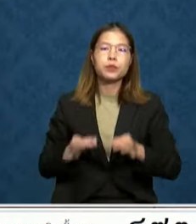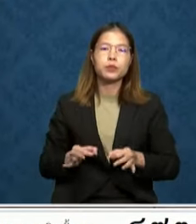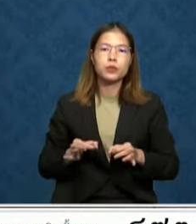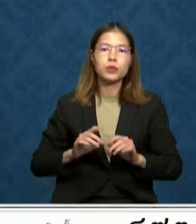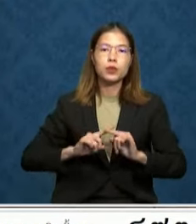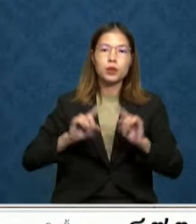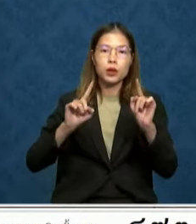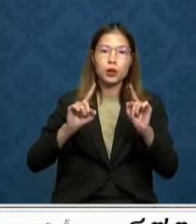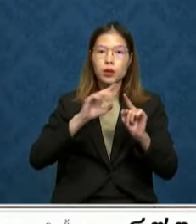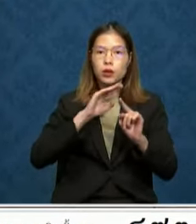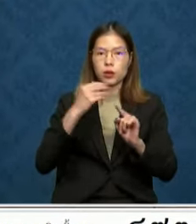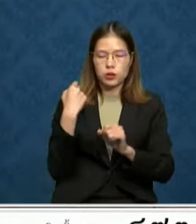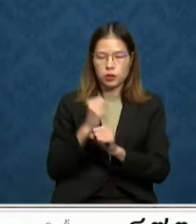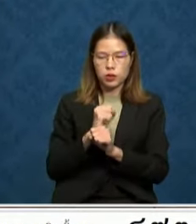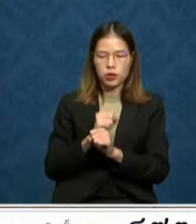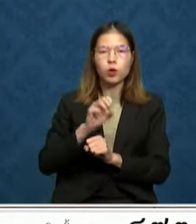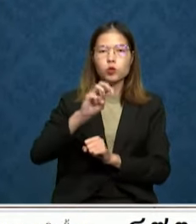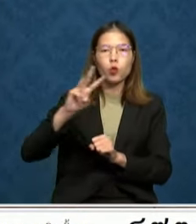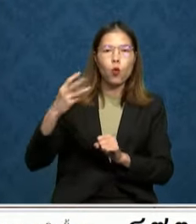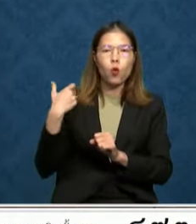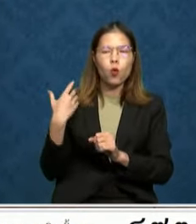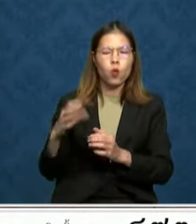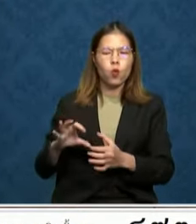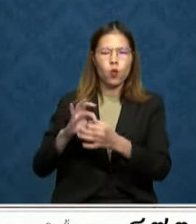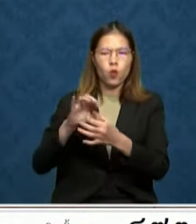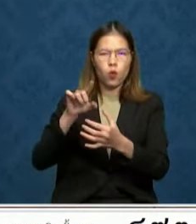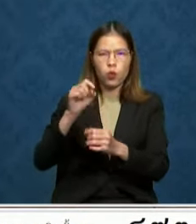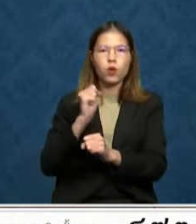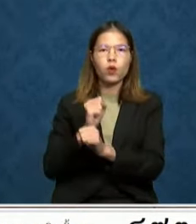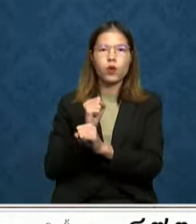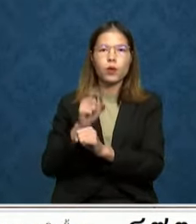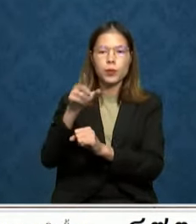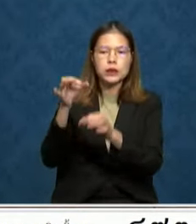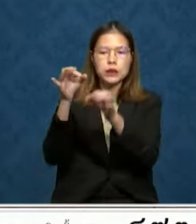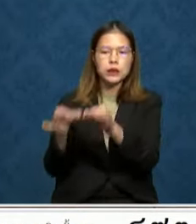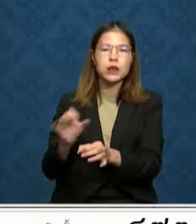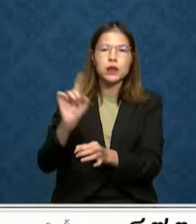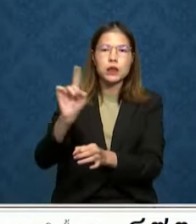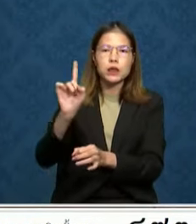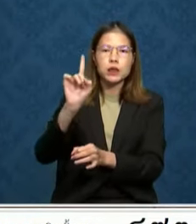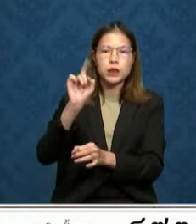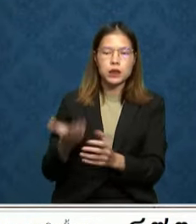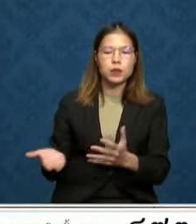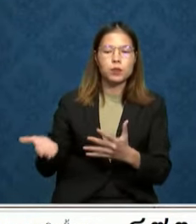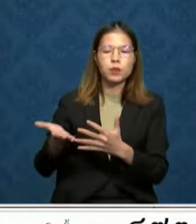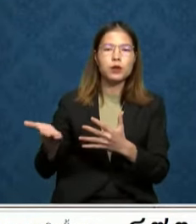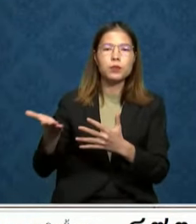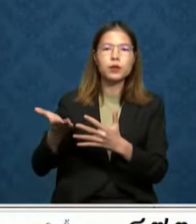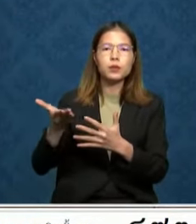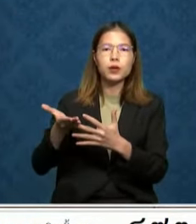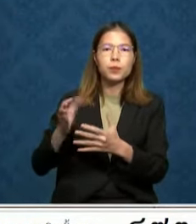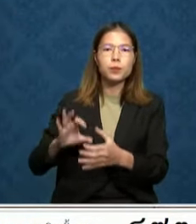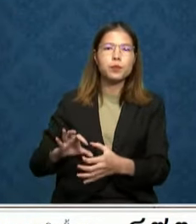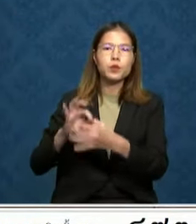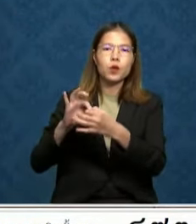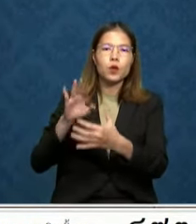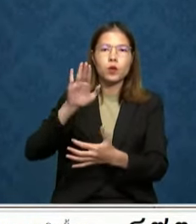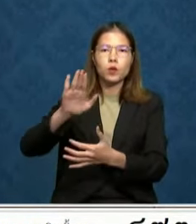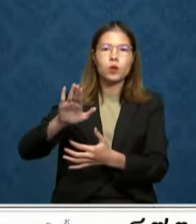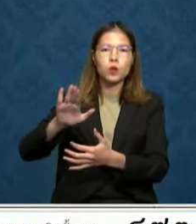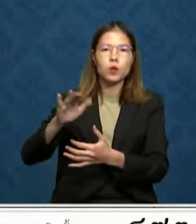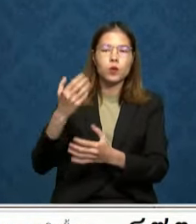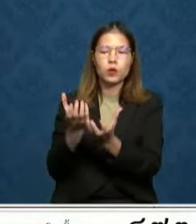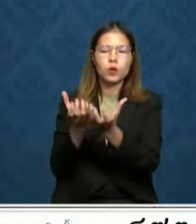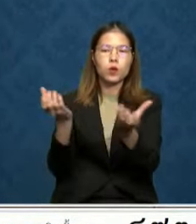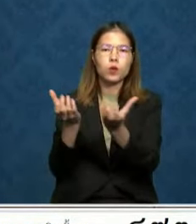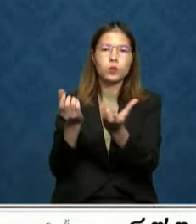เพรนั้นในประเด็นที่ทางวธิศพาล็อกเอาไว้ไ้เฉพาะการทำประชามติที่มไดบนอาจรวนนี้ให้ลอกไ้เฉพาะร